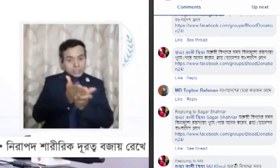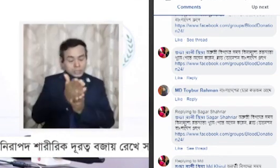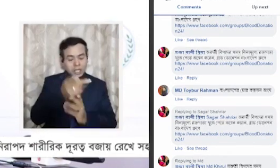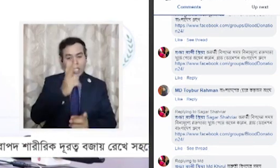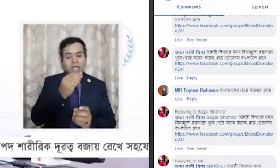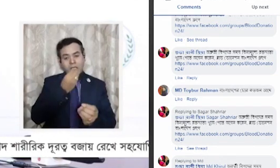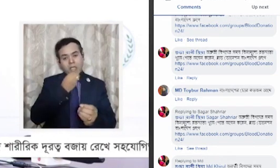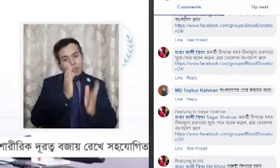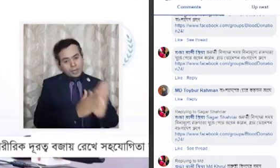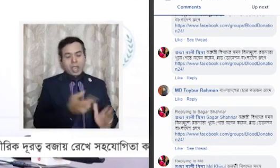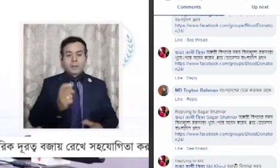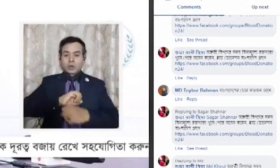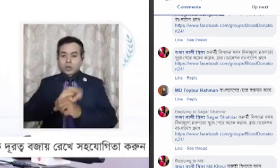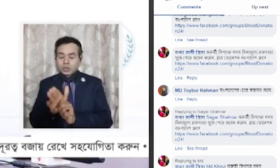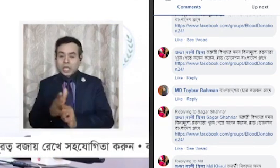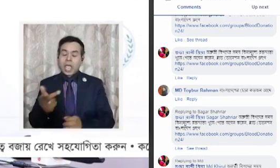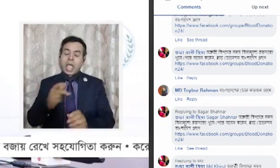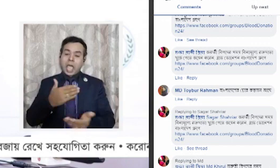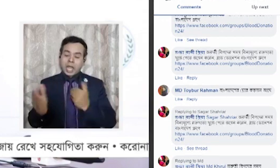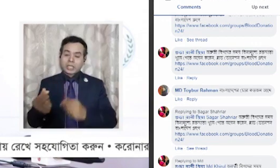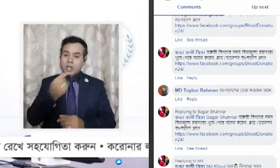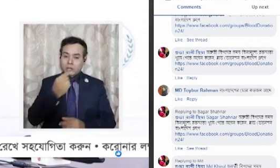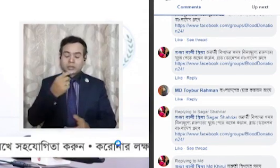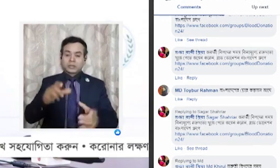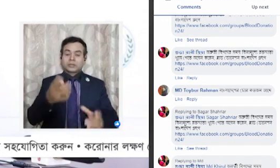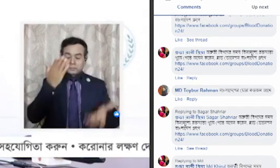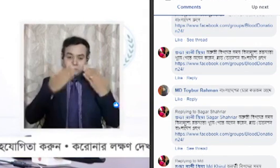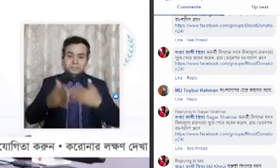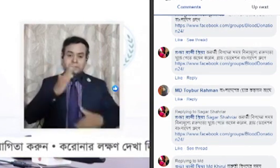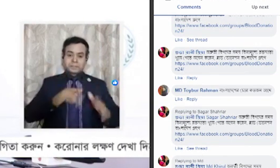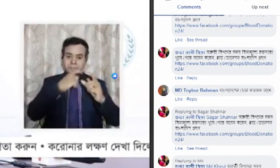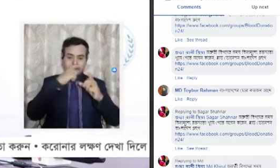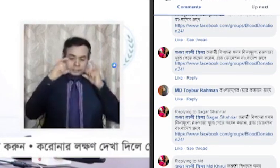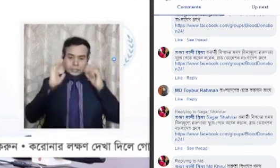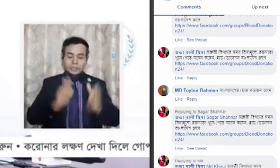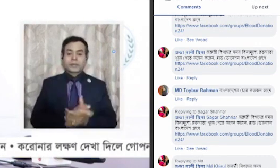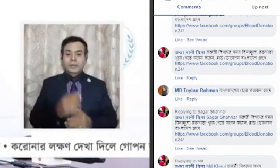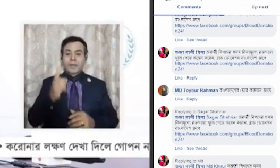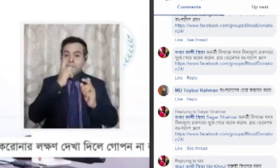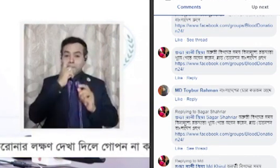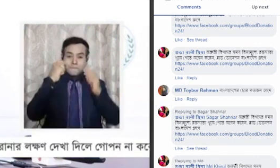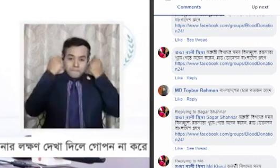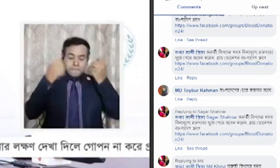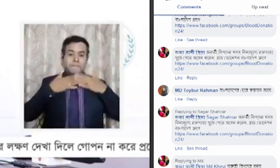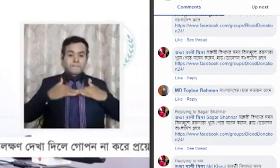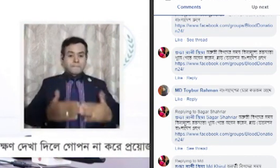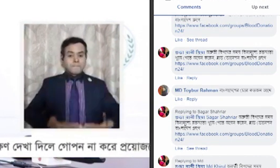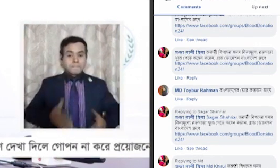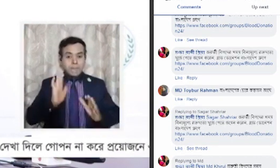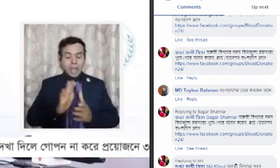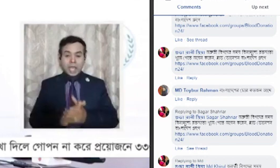তাদের চিকিৎসা চালিয়ে যাবেন, নিয়মিতভাবে চিকিৎসকের পরামর্শ নিয়ে চিকিৎসা চালিয়ে যাবেন এবং করোনা প্রতিরোধের জন্য অনেক বেশি সতর্ক